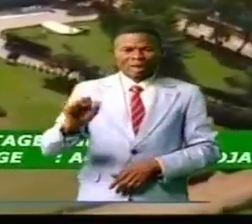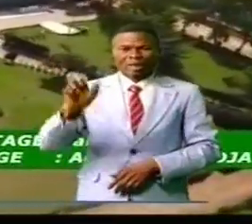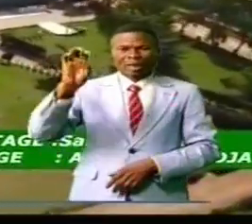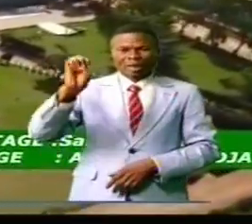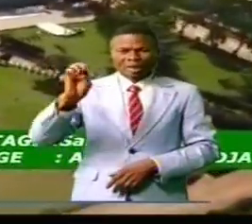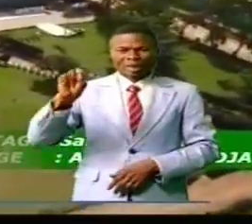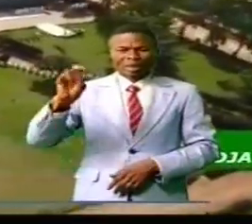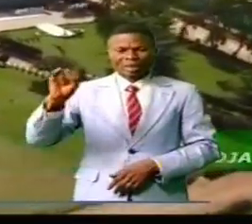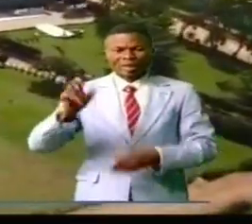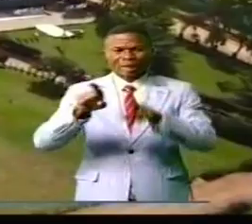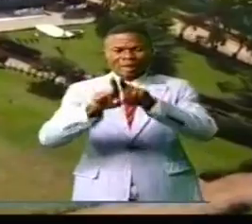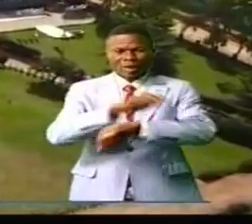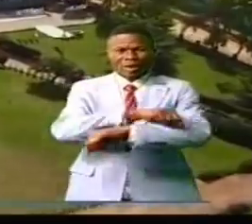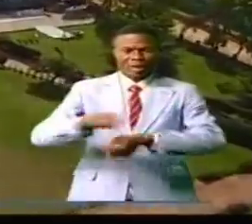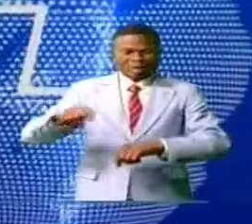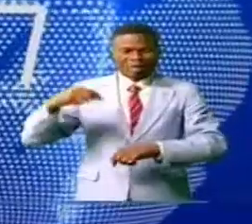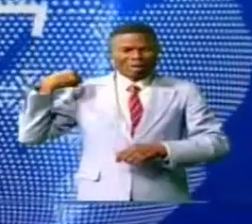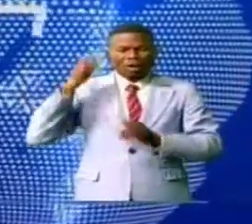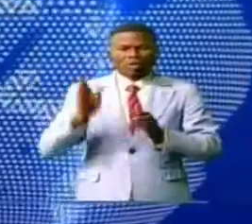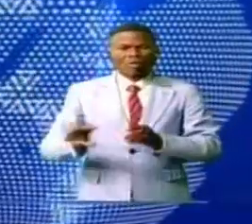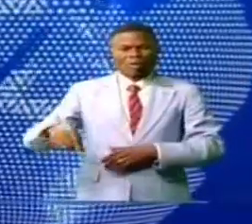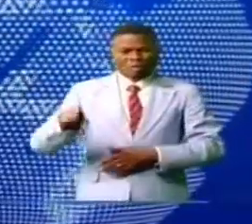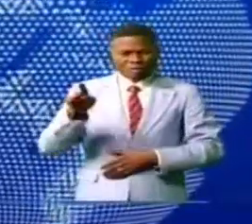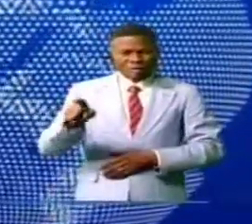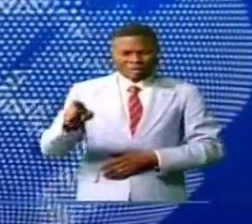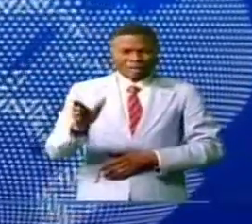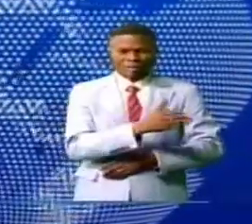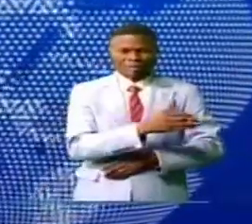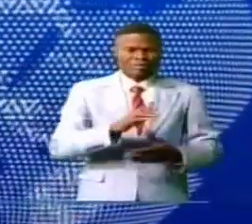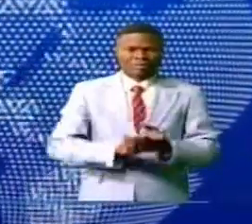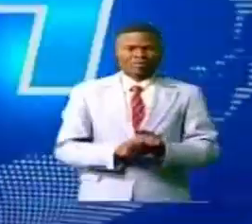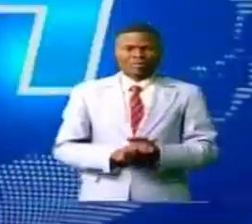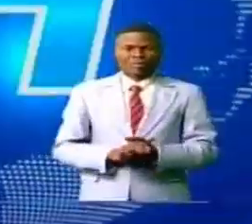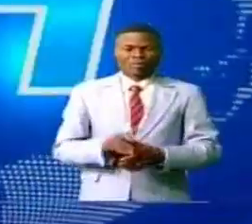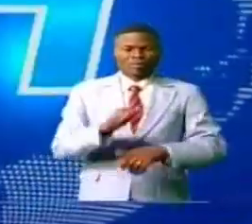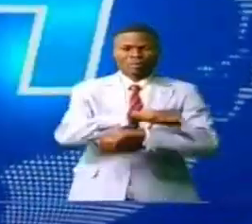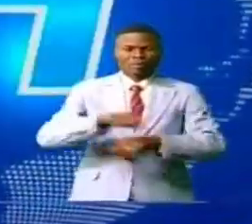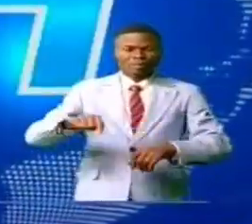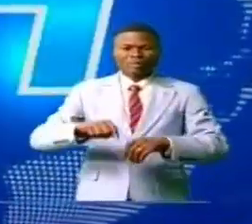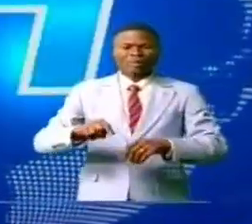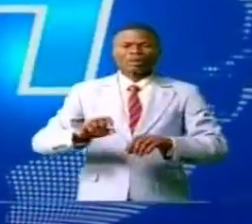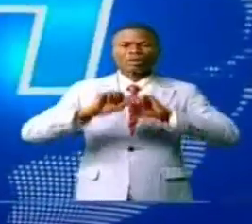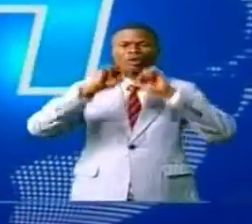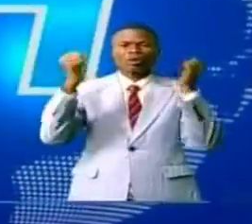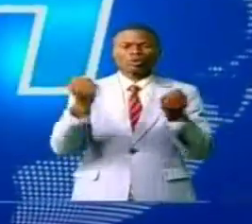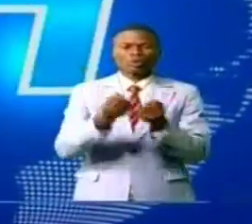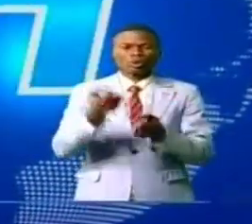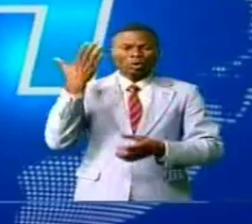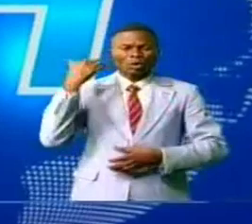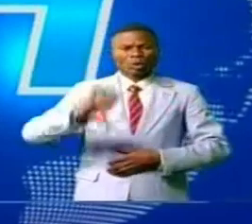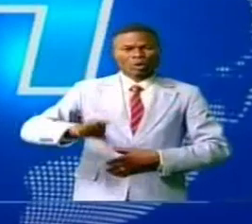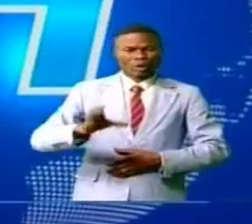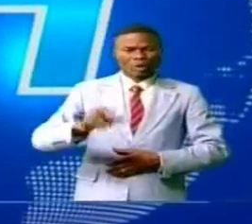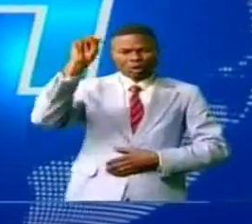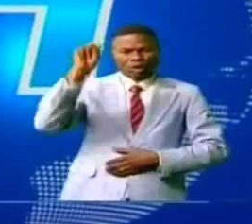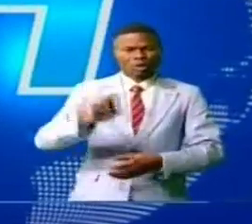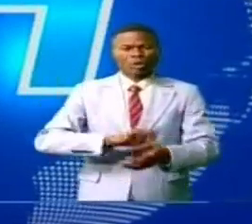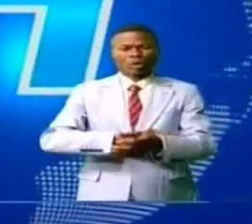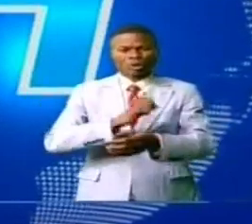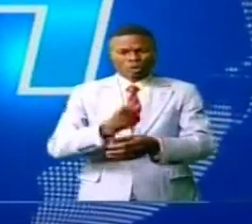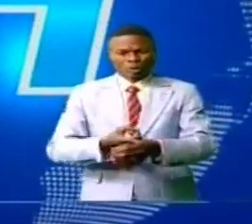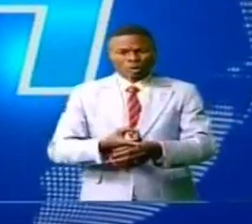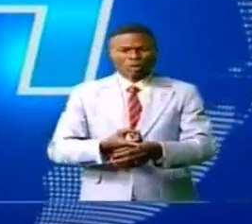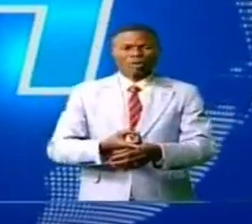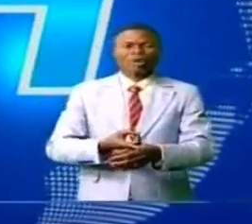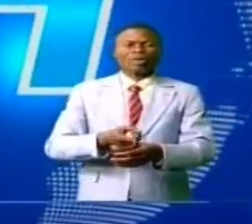du gouverneur de province de l'Ituri. Les installations de la régie des eaux dans le sud Kivu sont presque